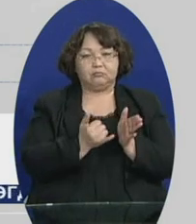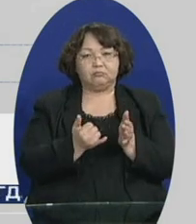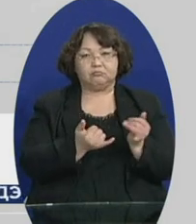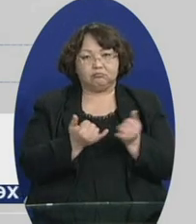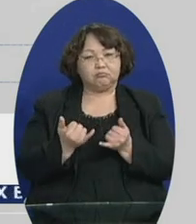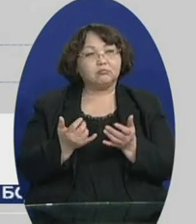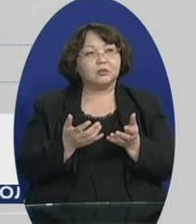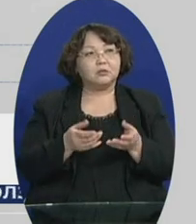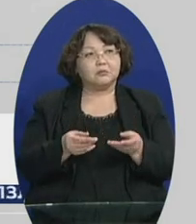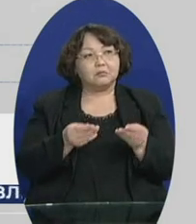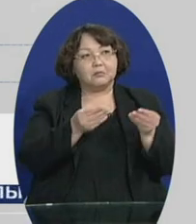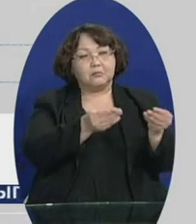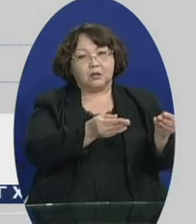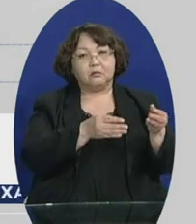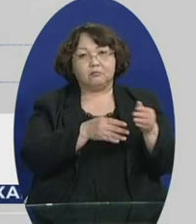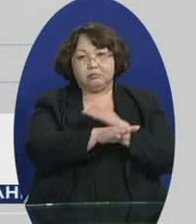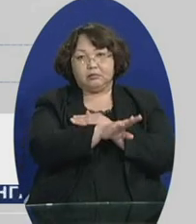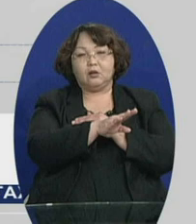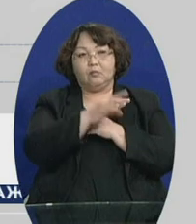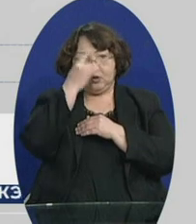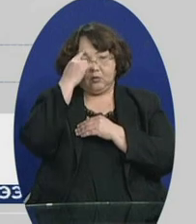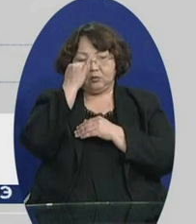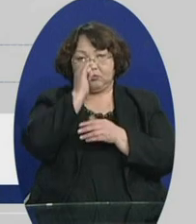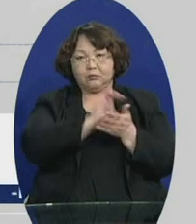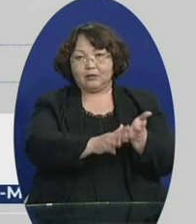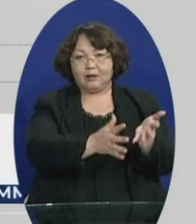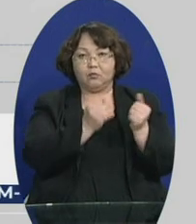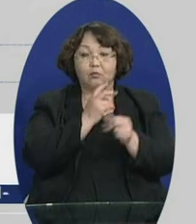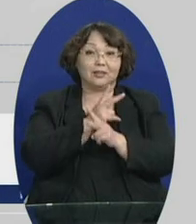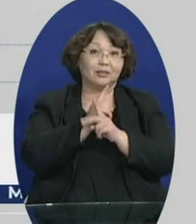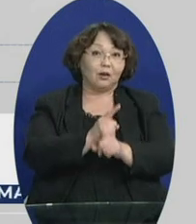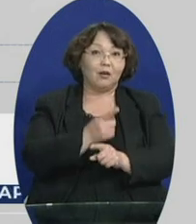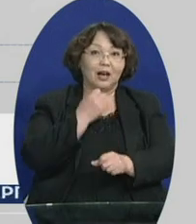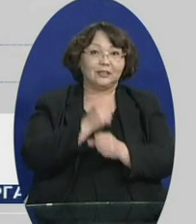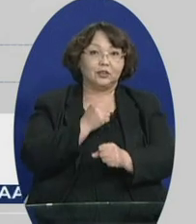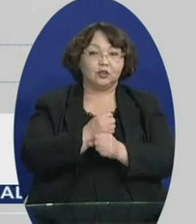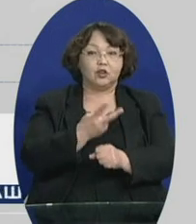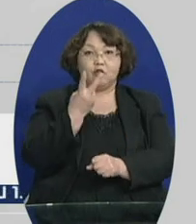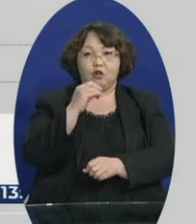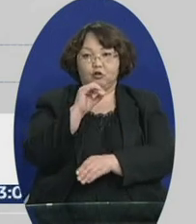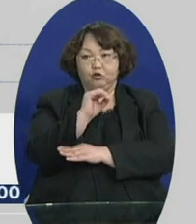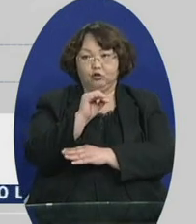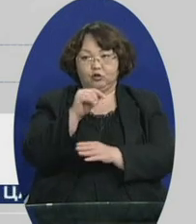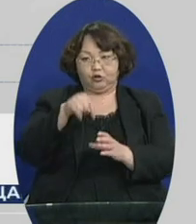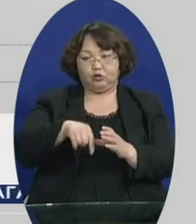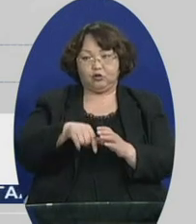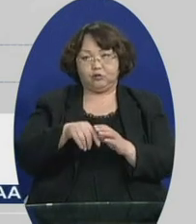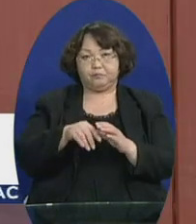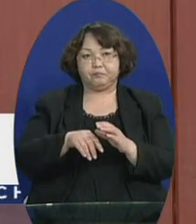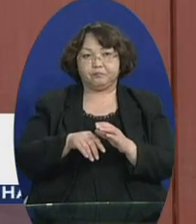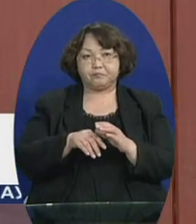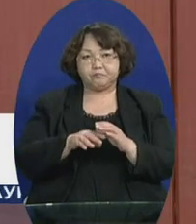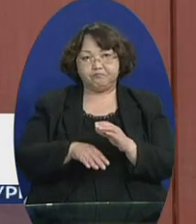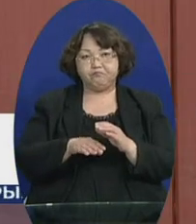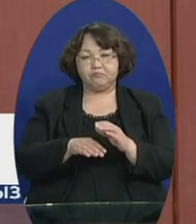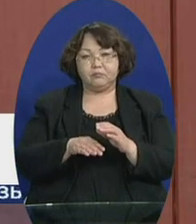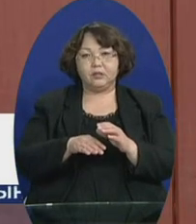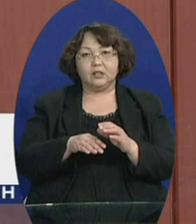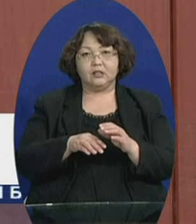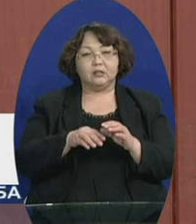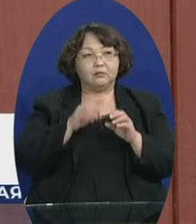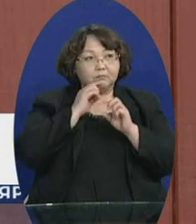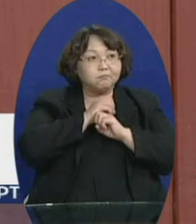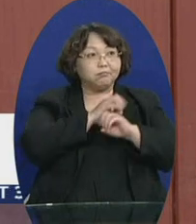улсын худалдаа хуулийн заасны дагуу ажлын 20-с доошгүй хоногийн хугацаатай одоо тендер